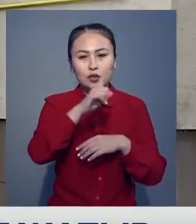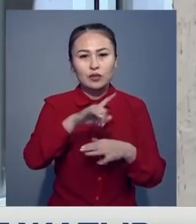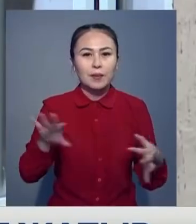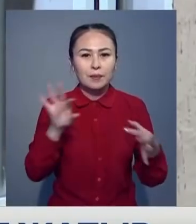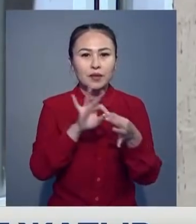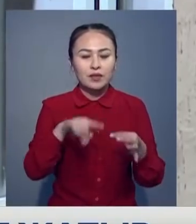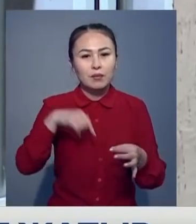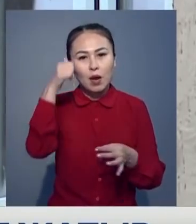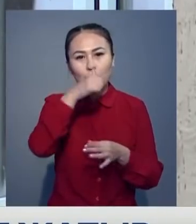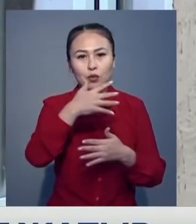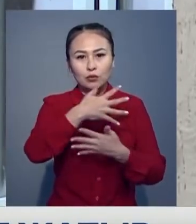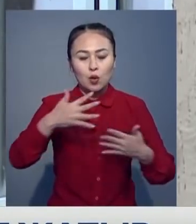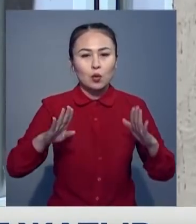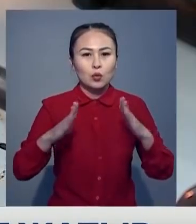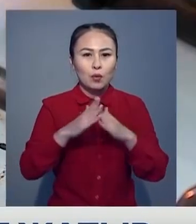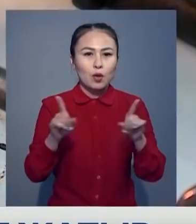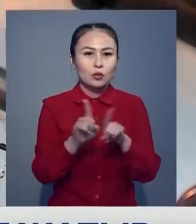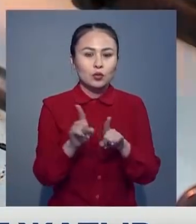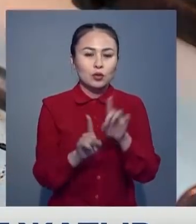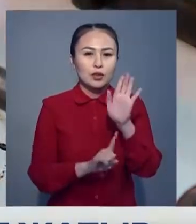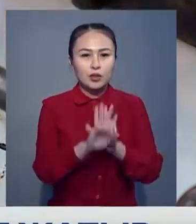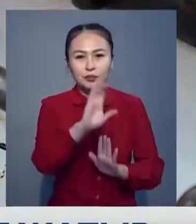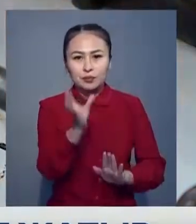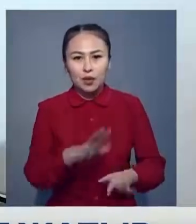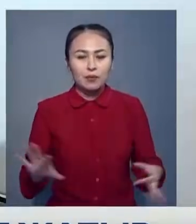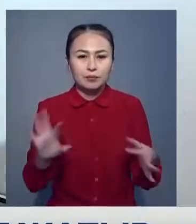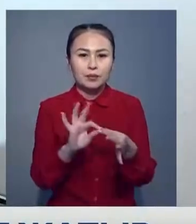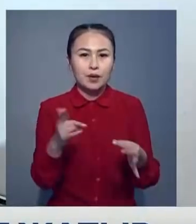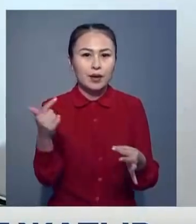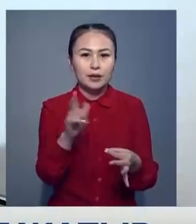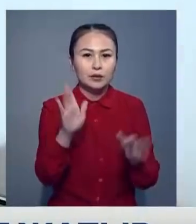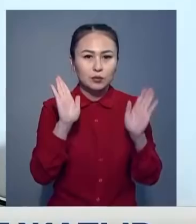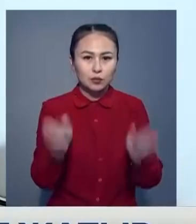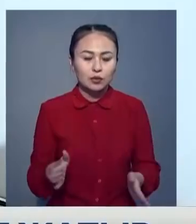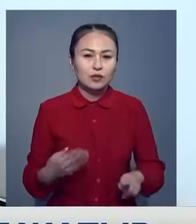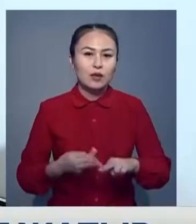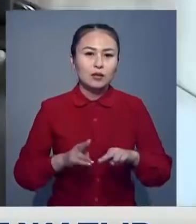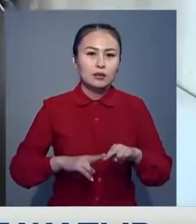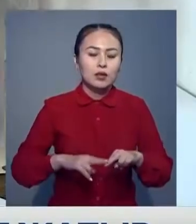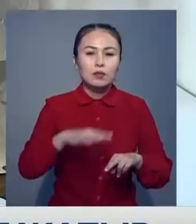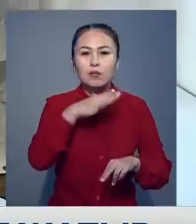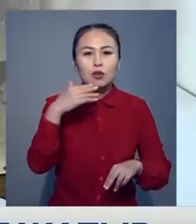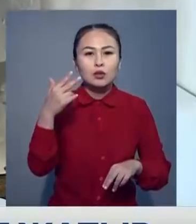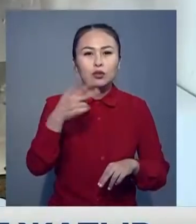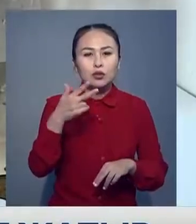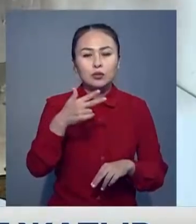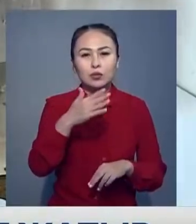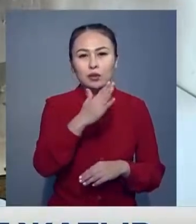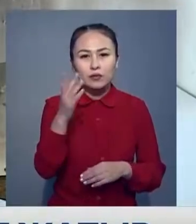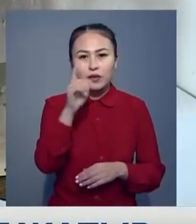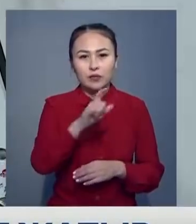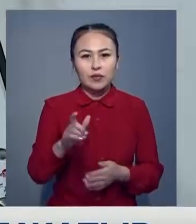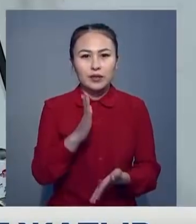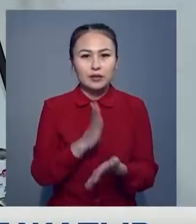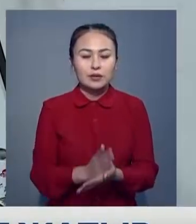Биылдан бастап көп қабатты тұрғын үйлерге де құбыр тартыла бастады. Қазір шаһардағы 2300-ден аса пәтер иесі табиғи газды тұтынып отыр.